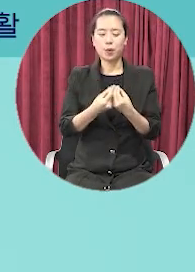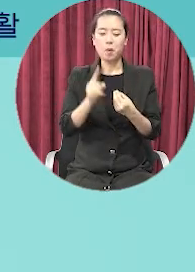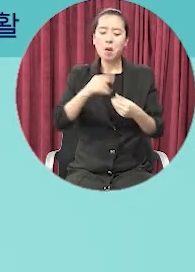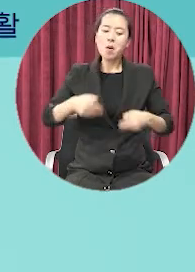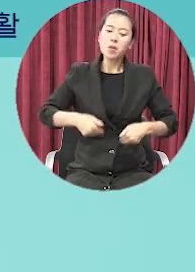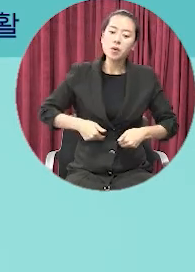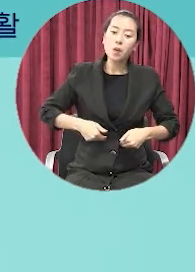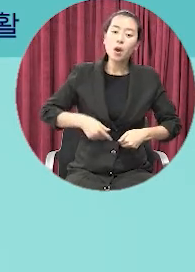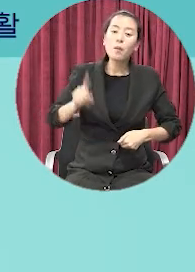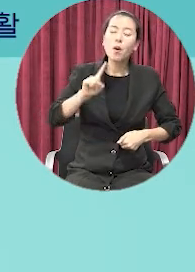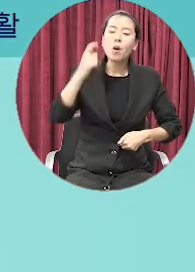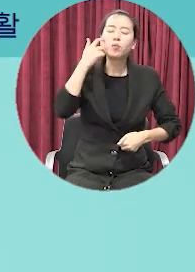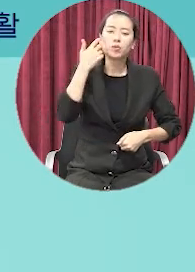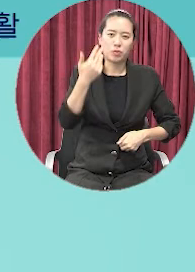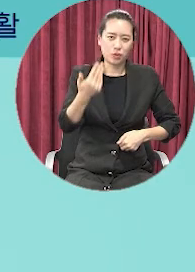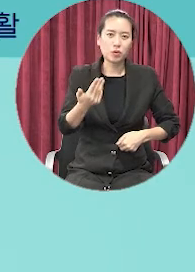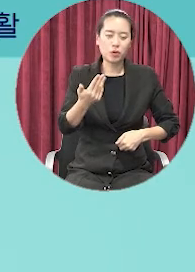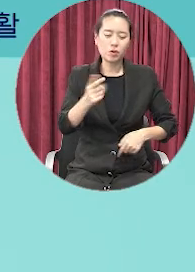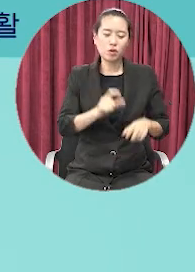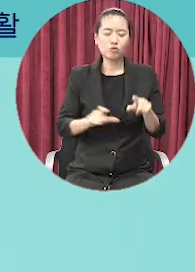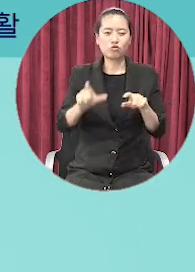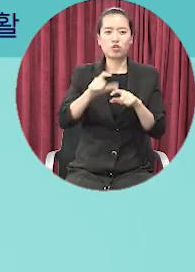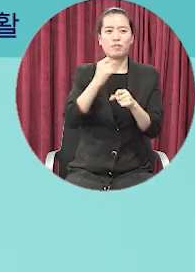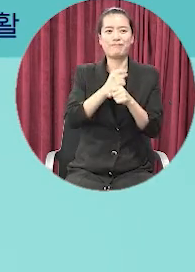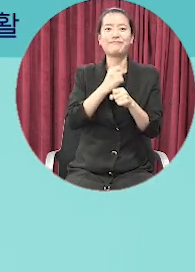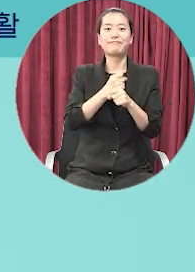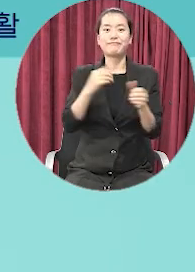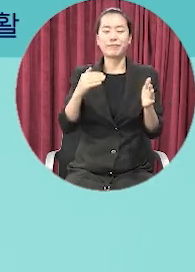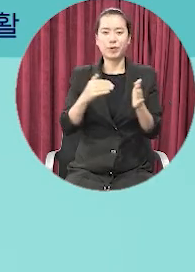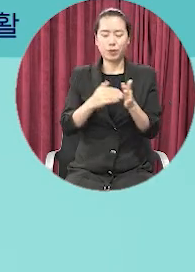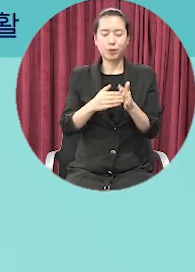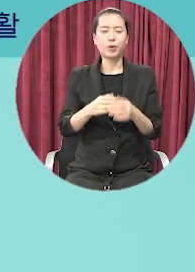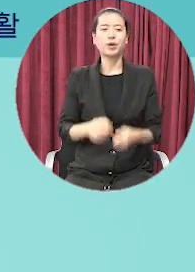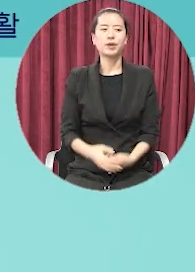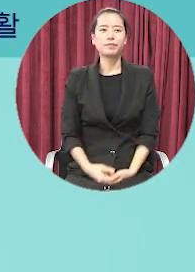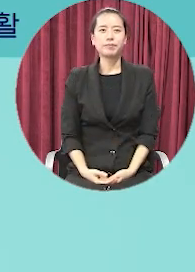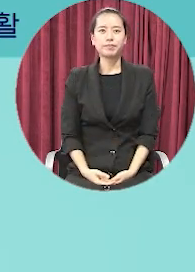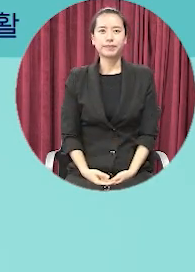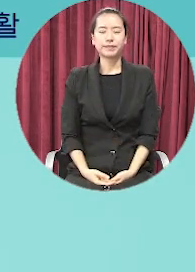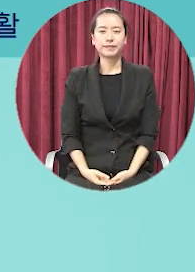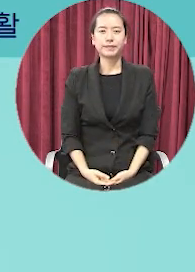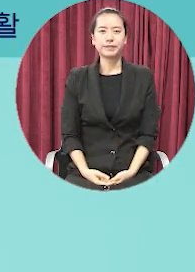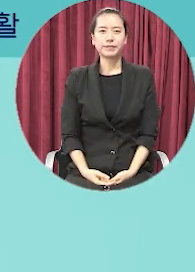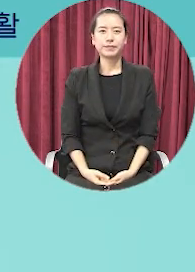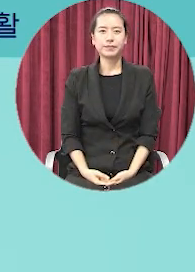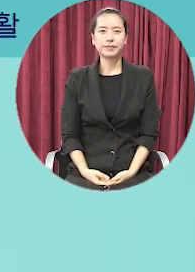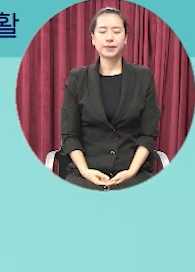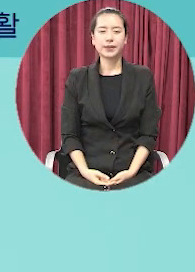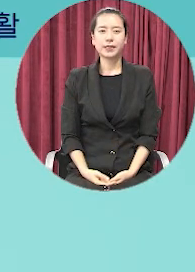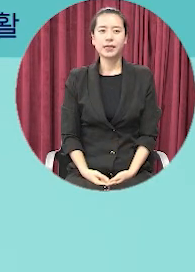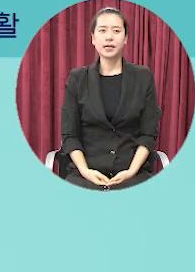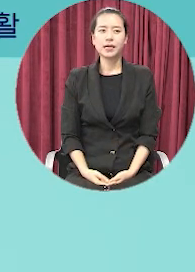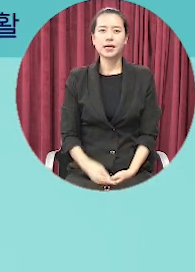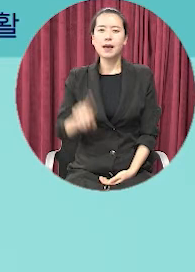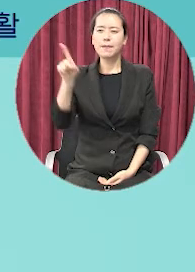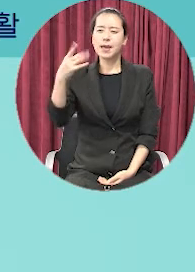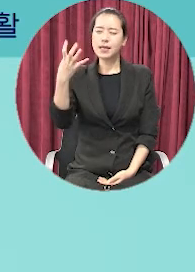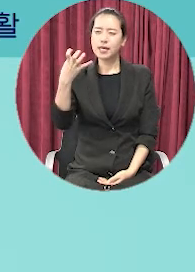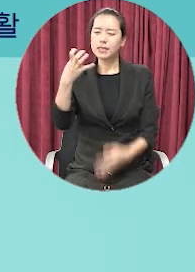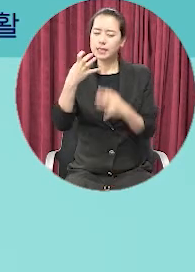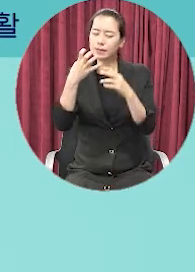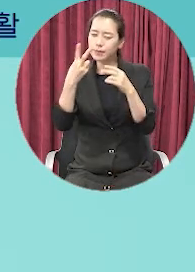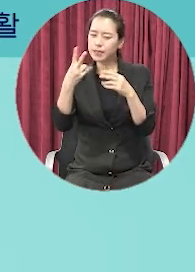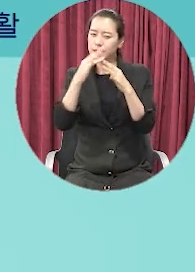필요한지 요구도 같은 것들을 또 추가로 했고, 또 케어기버 자체의 요구도를 조사를 했습니다. 한 142명에서 진행을